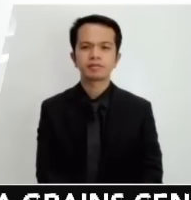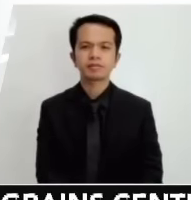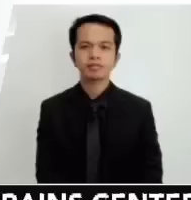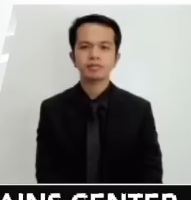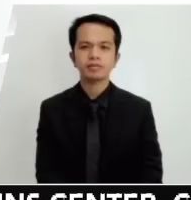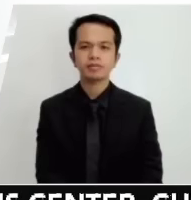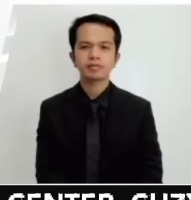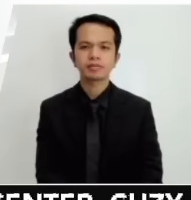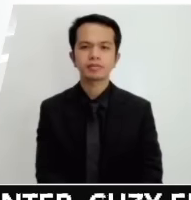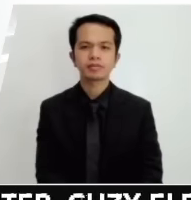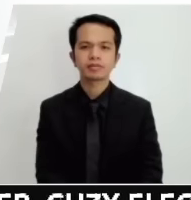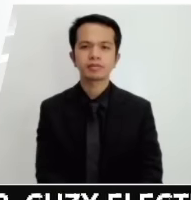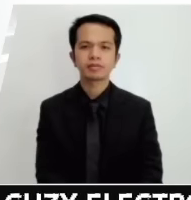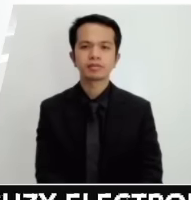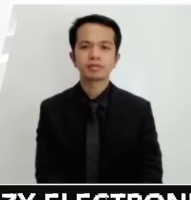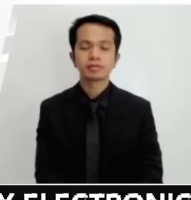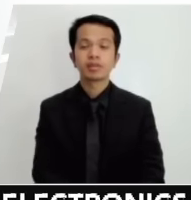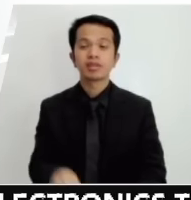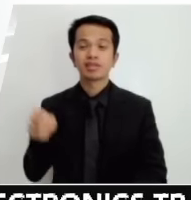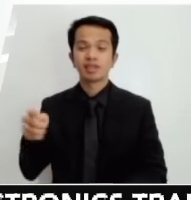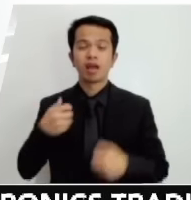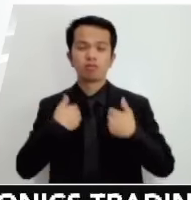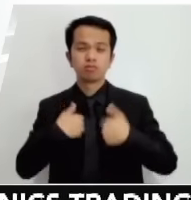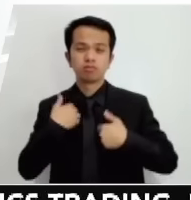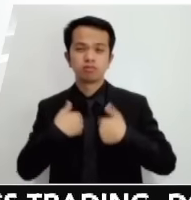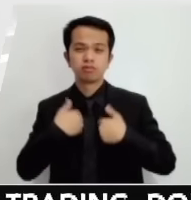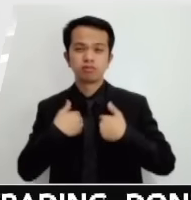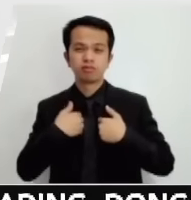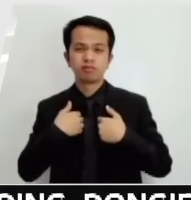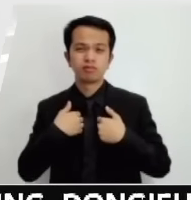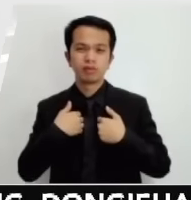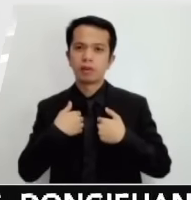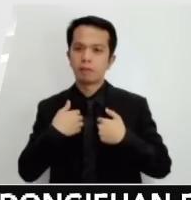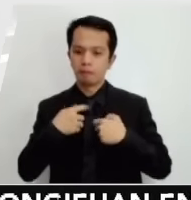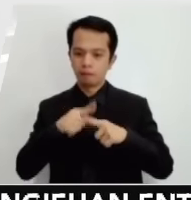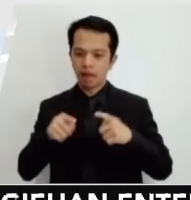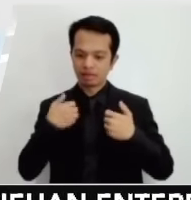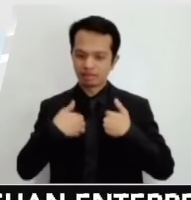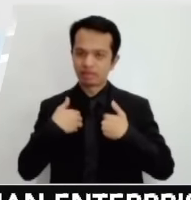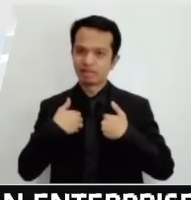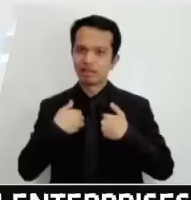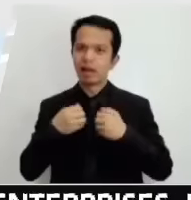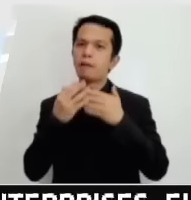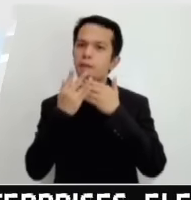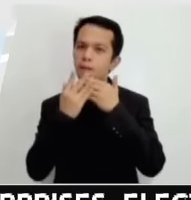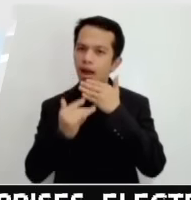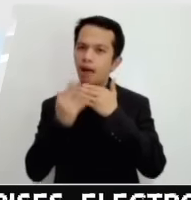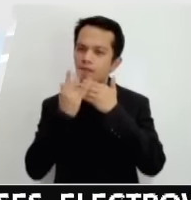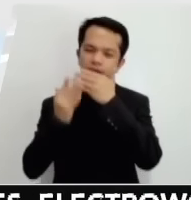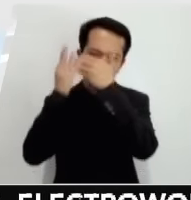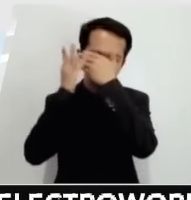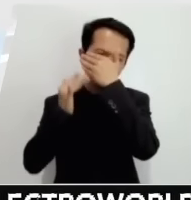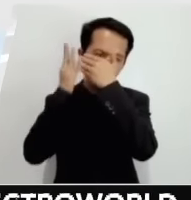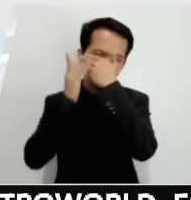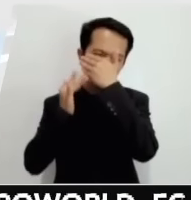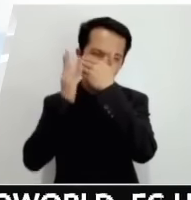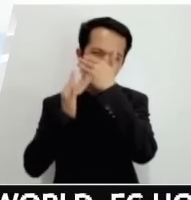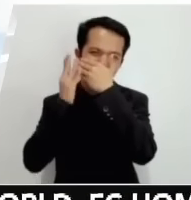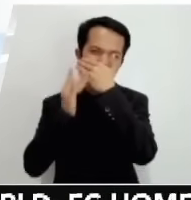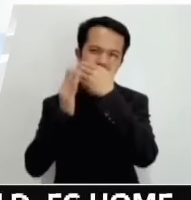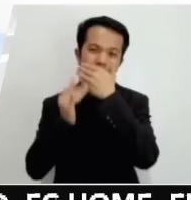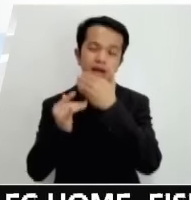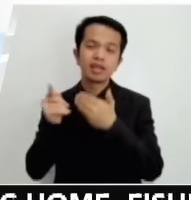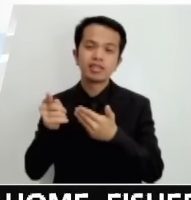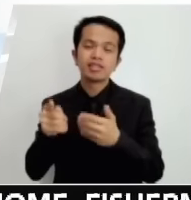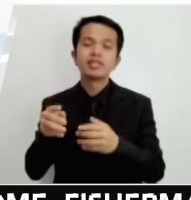naliligo sa sariling dugo ganyan na nakita ng kanyang anak ang isang lola sa San Miguel Maynila ang biktima